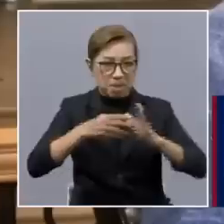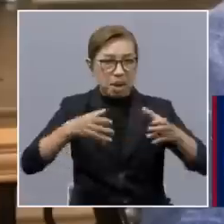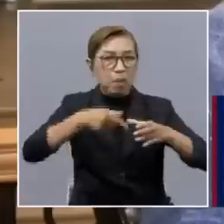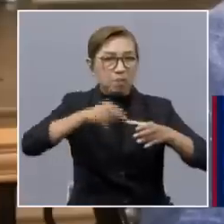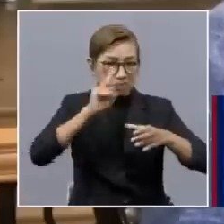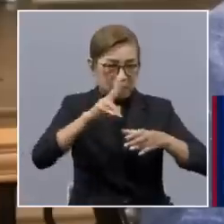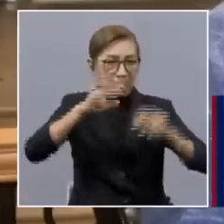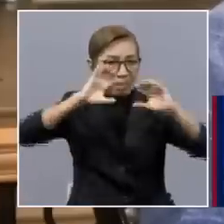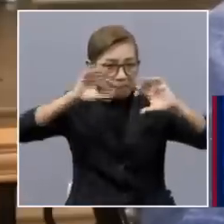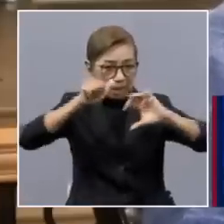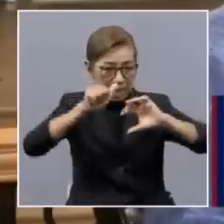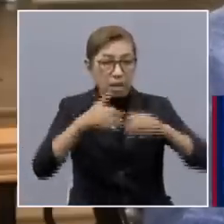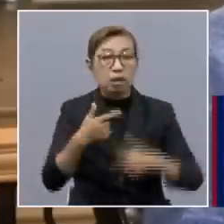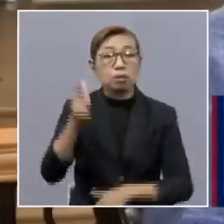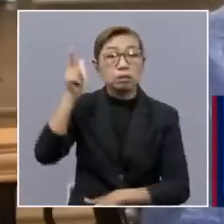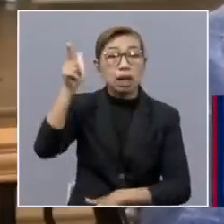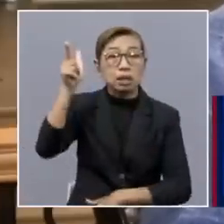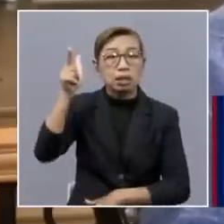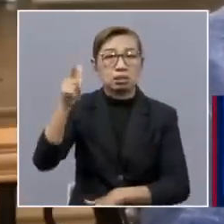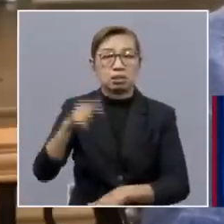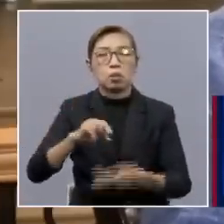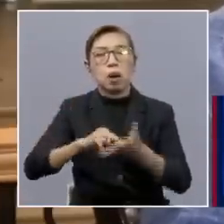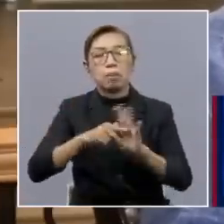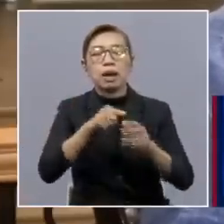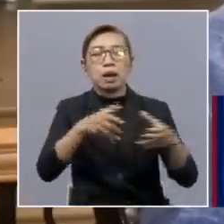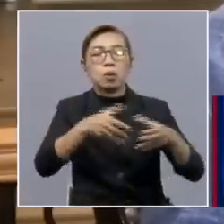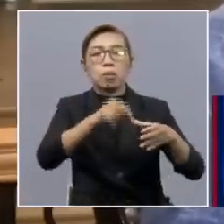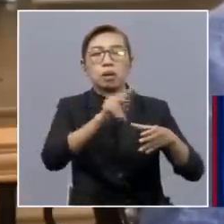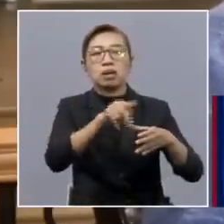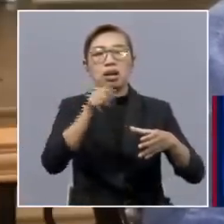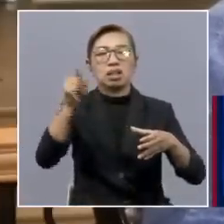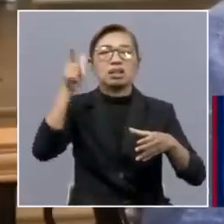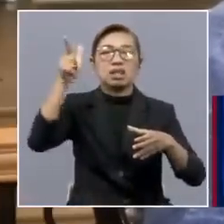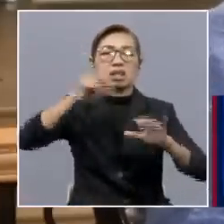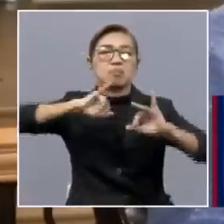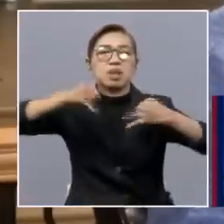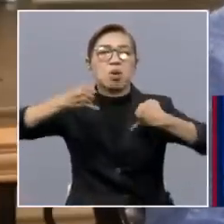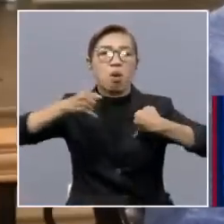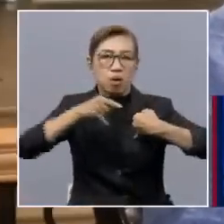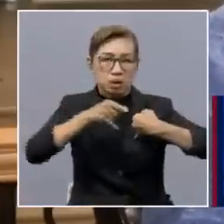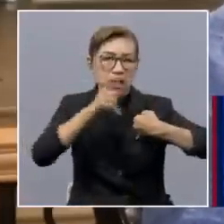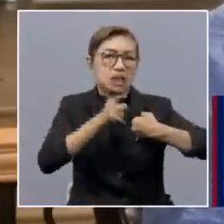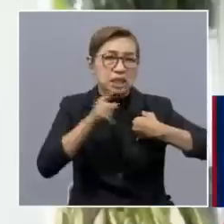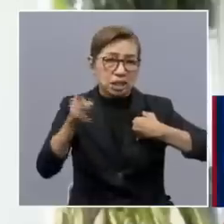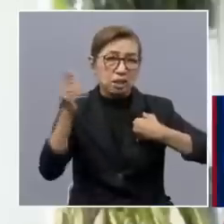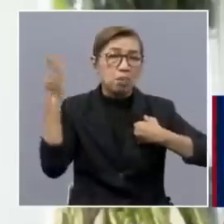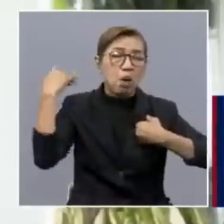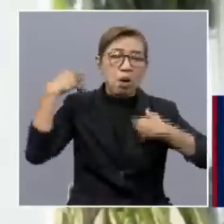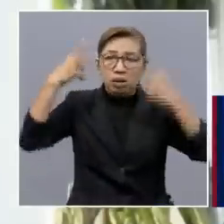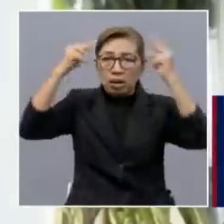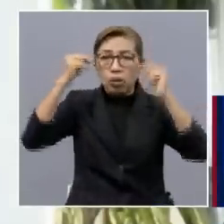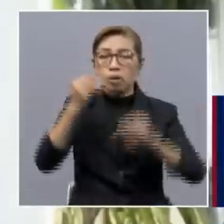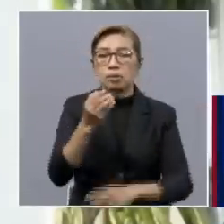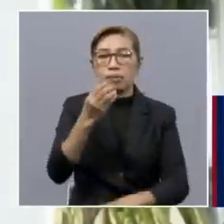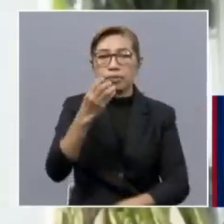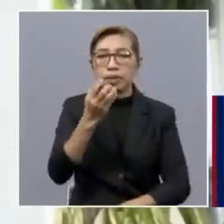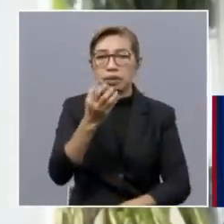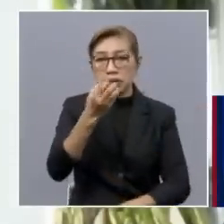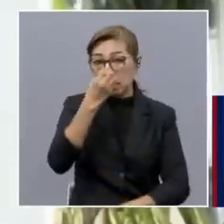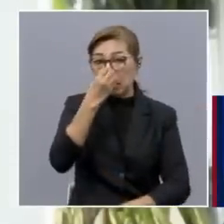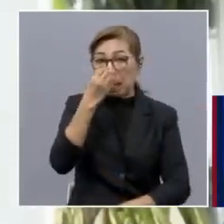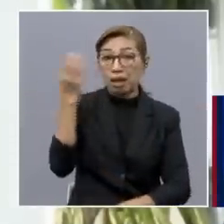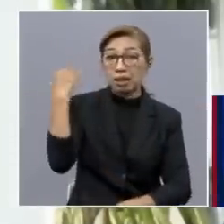ยนะครับบอกว่าทักษิณยังไงก็เป็นเจ้าของพรรคมีการถอดบทเรียนตั้งแต่ยุคสมัยของนายกสมัครมาแล้วด้วยเนี่ยนะครับแล้วก็มองว่